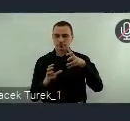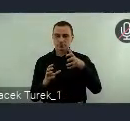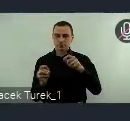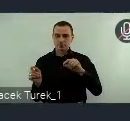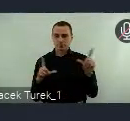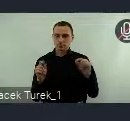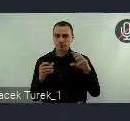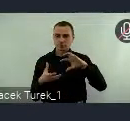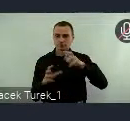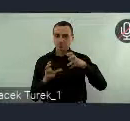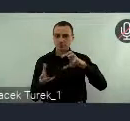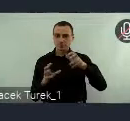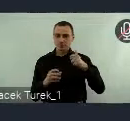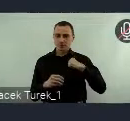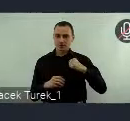tv.de